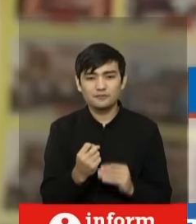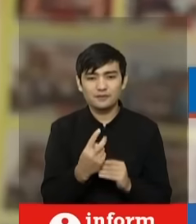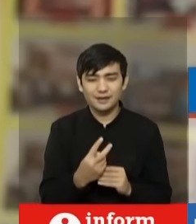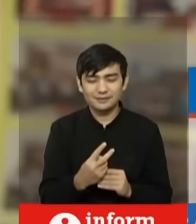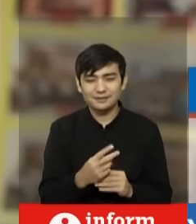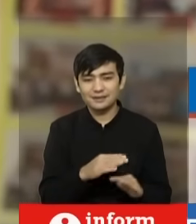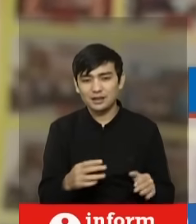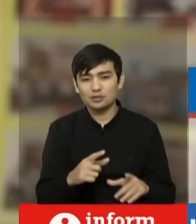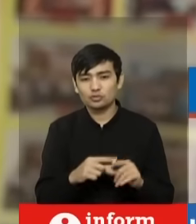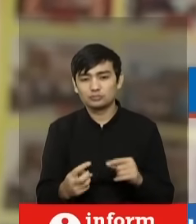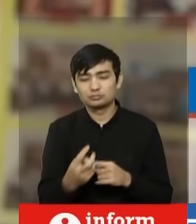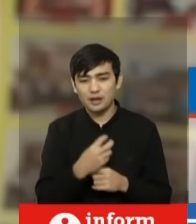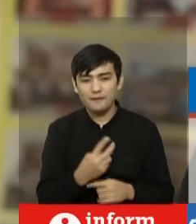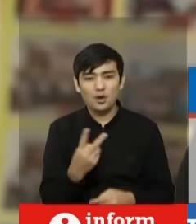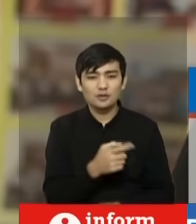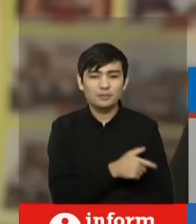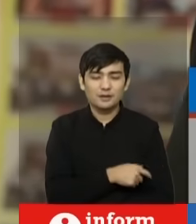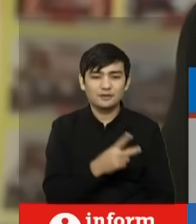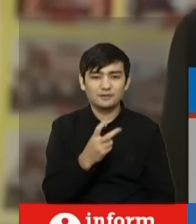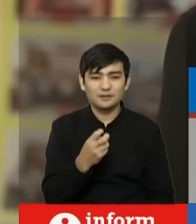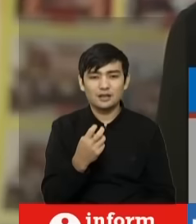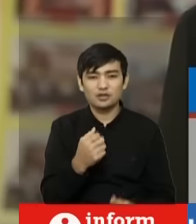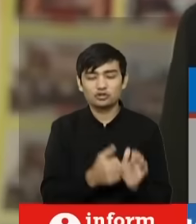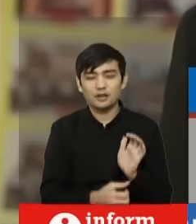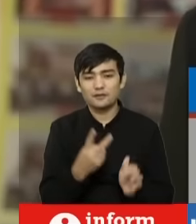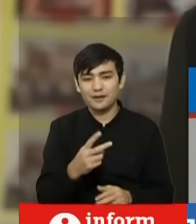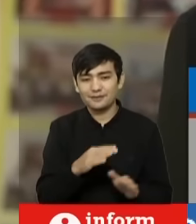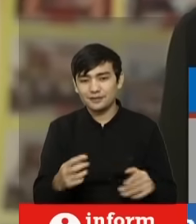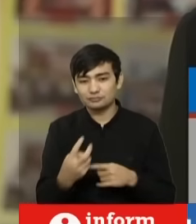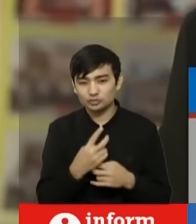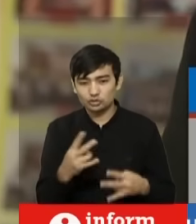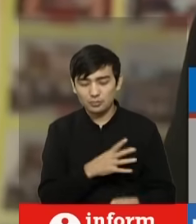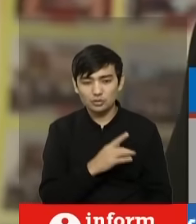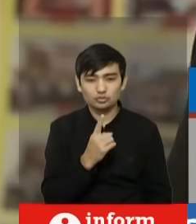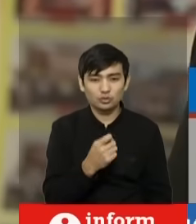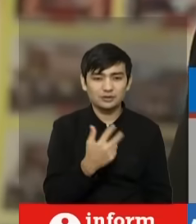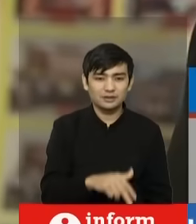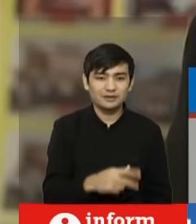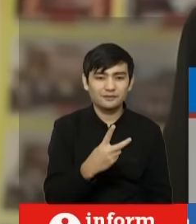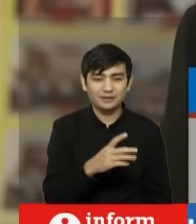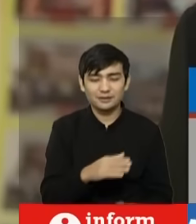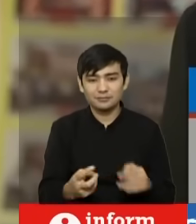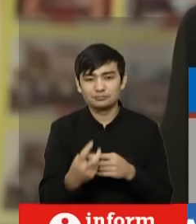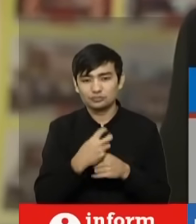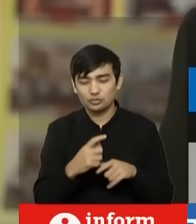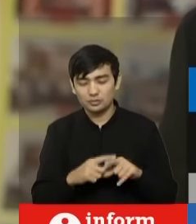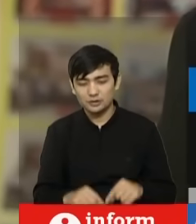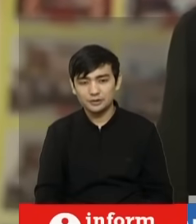келді. Екінші сменде 262 оқушы келу керек, соның 132-сі сабаққа келіп отыр.